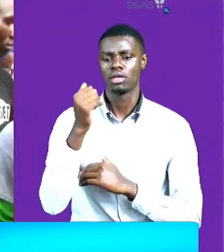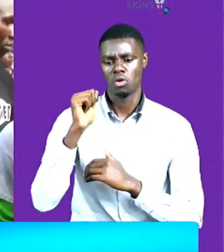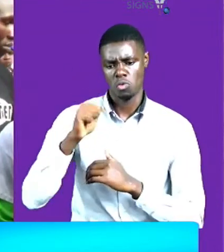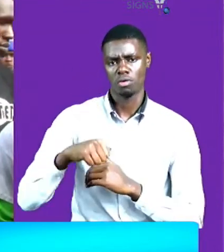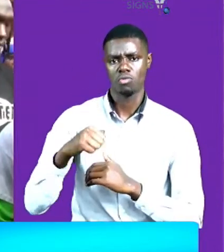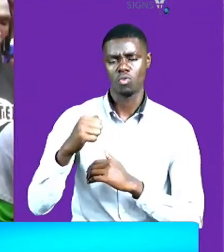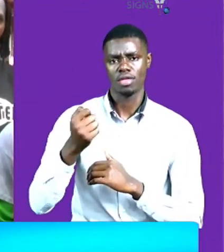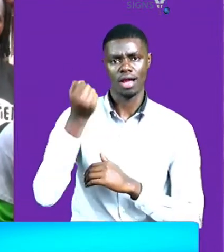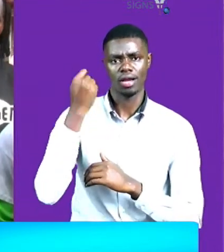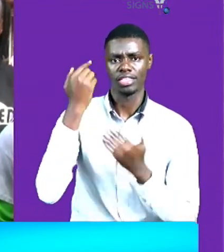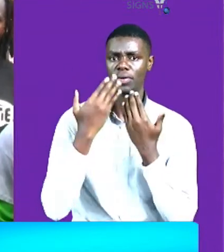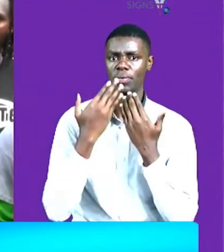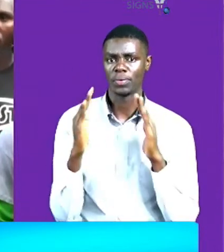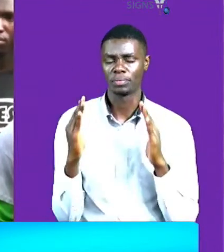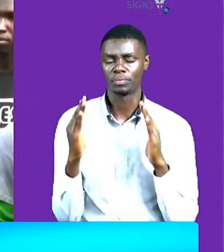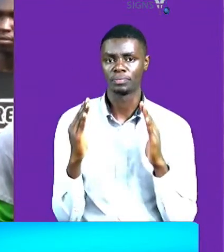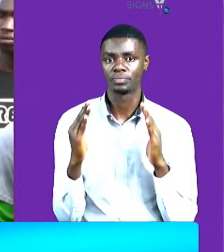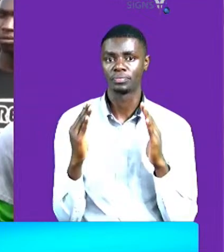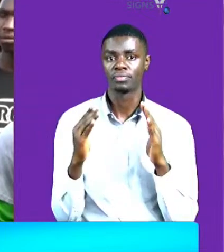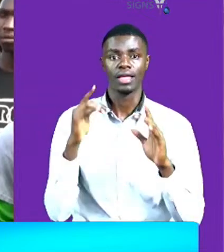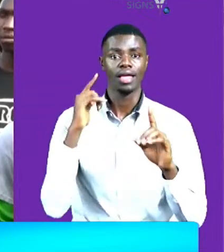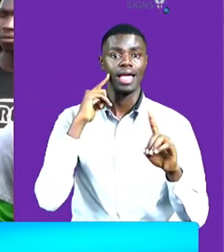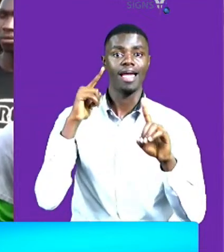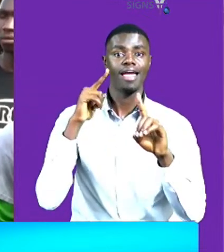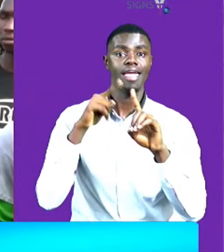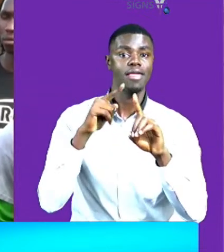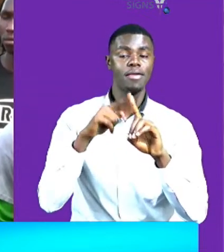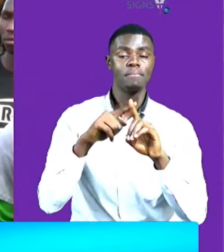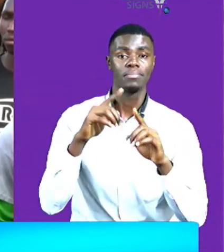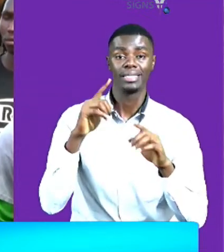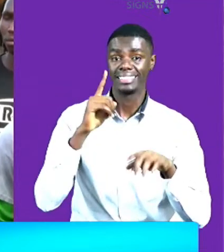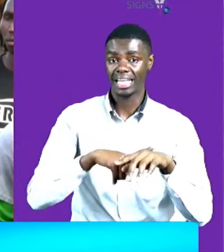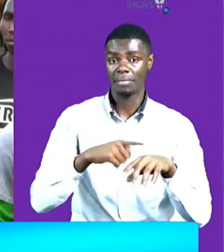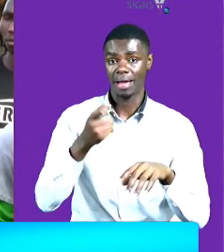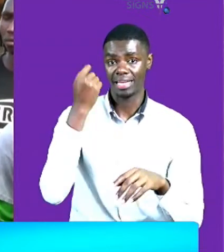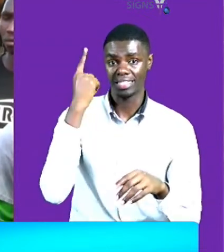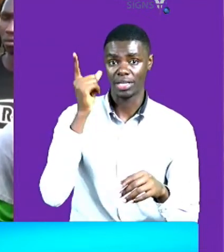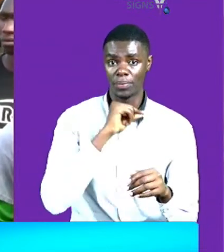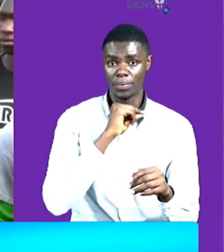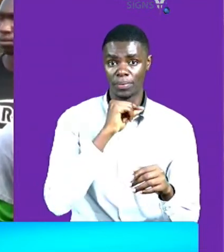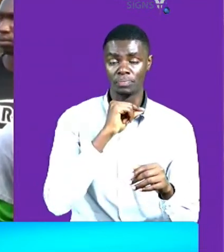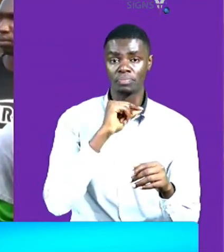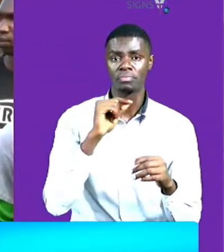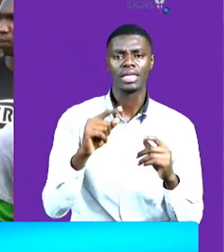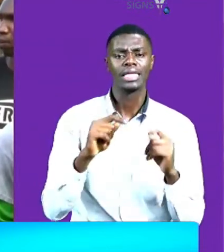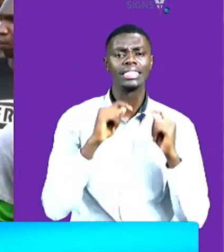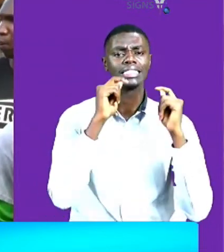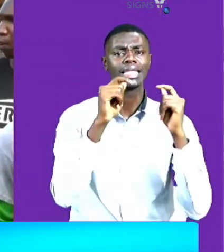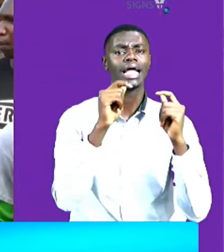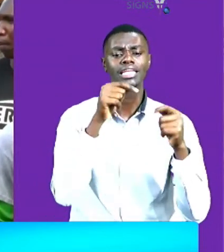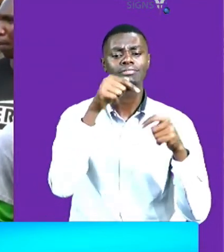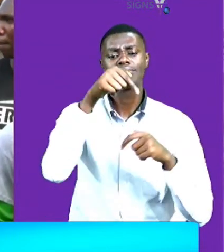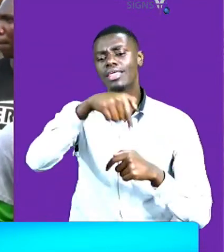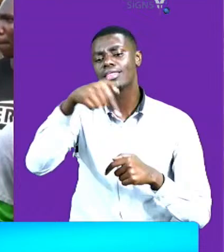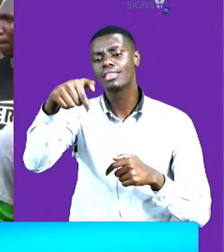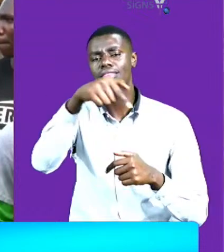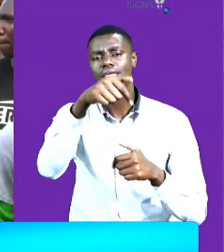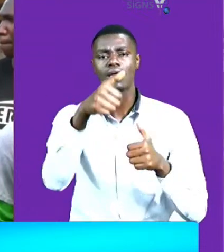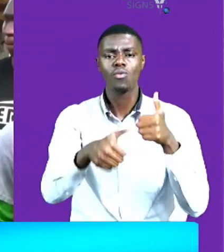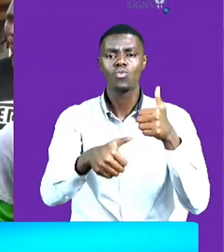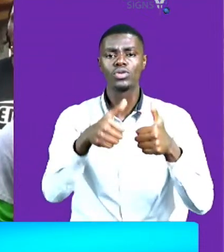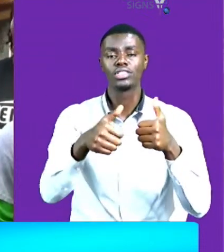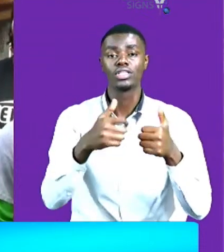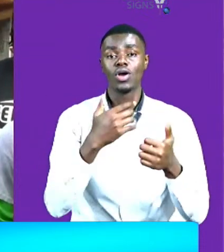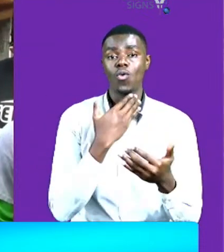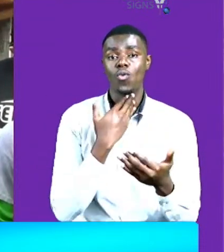haya. Tuko na lengo ya kwanza, tukishaelewa ni nini na ni vipaji gani zilipo, tungependa